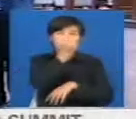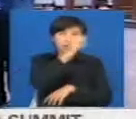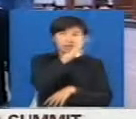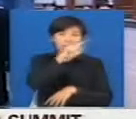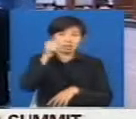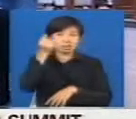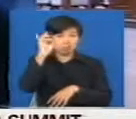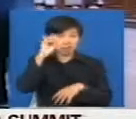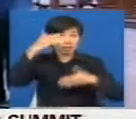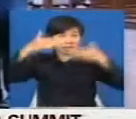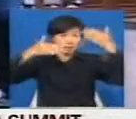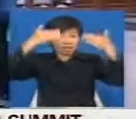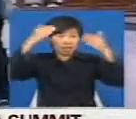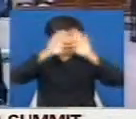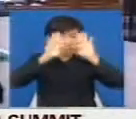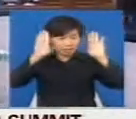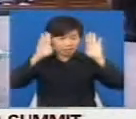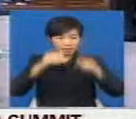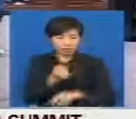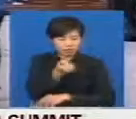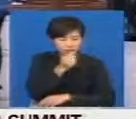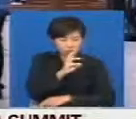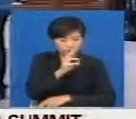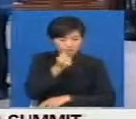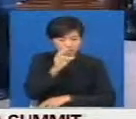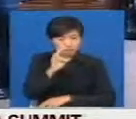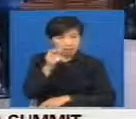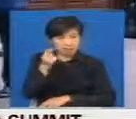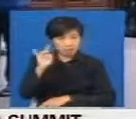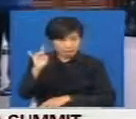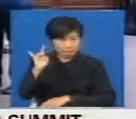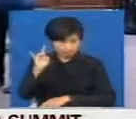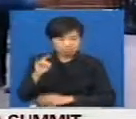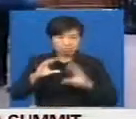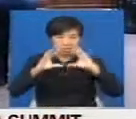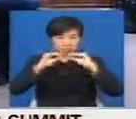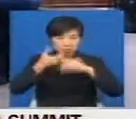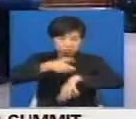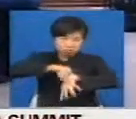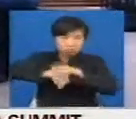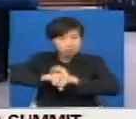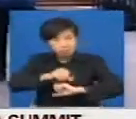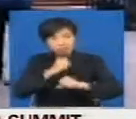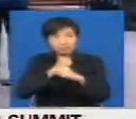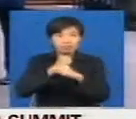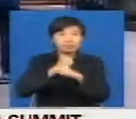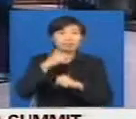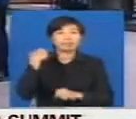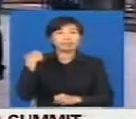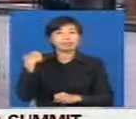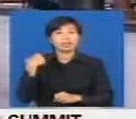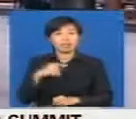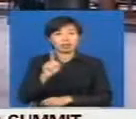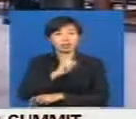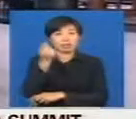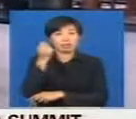ะฮะ แล้วก็มีเป็นเทคนิคอลเวิร์คช็อปด้วย 16 17 18นี่เทคนิคอลเวิร์คช็อปนะฮะวันนี้เป็นวันสุดท้ายนะครับพอ